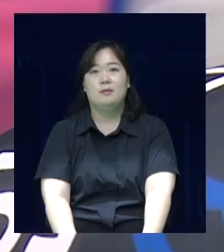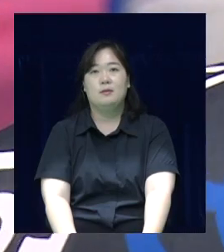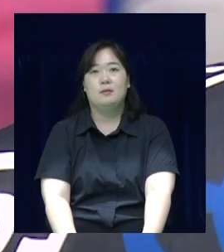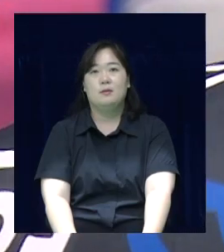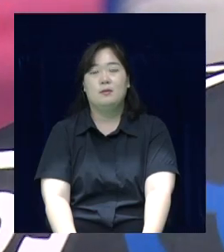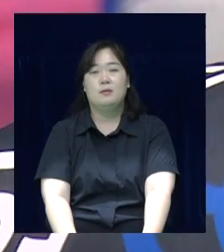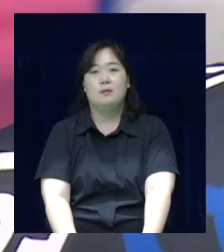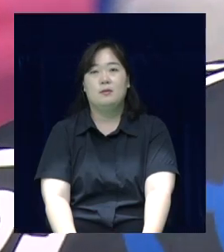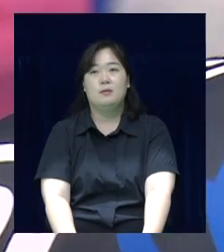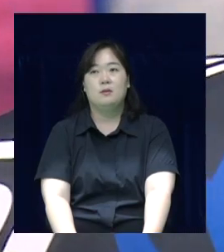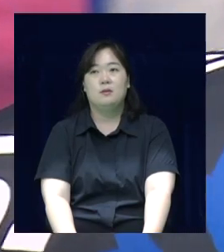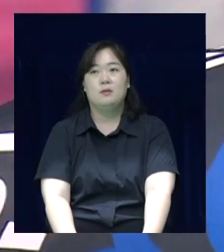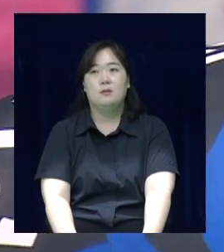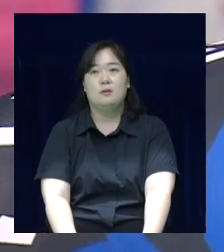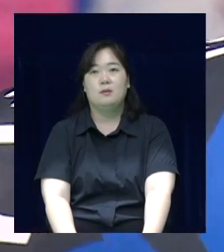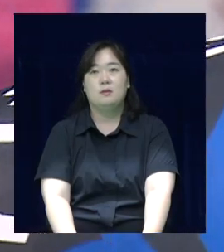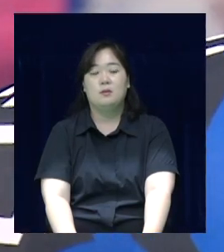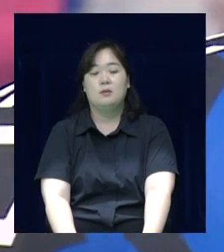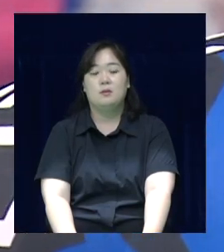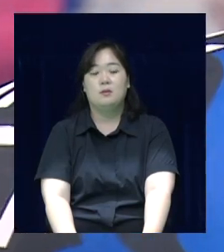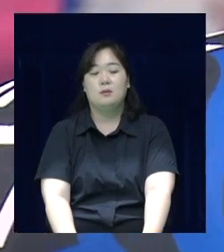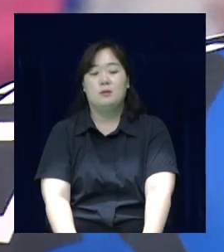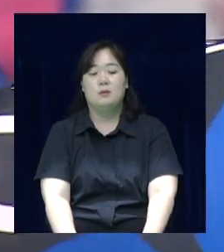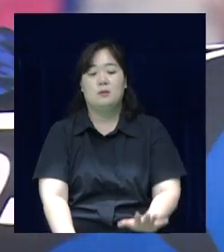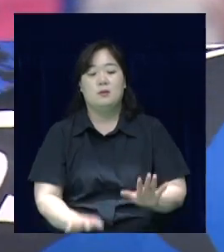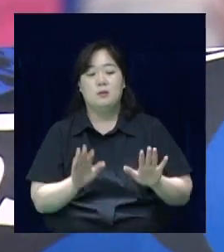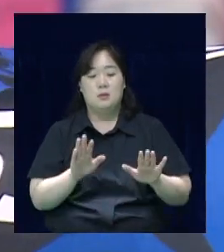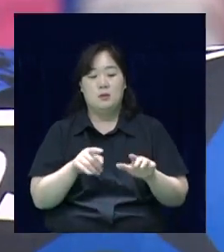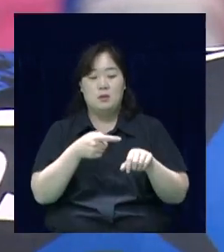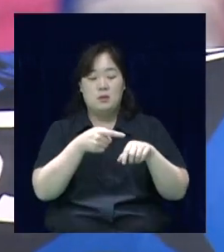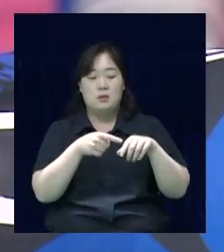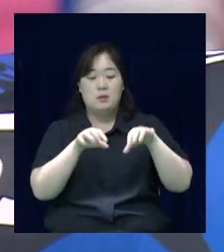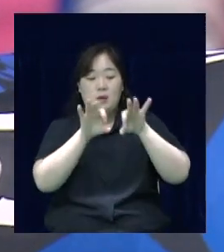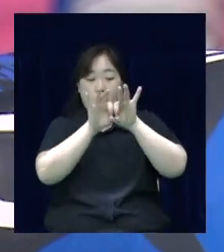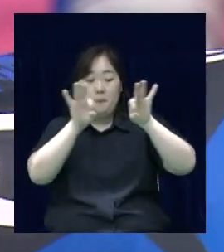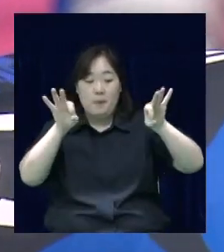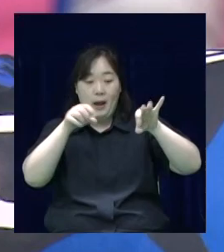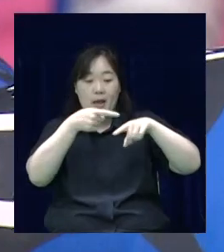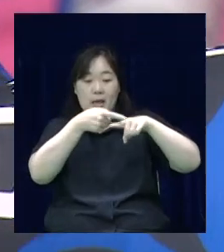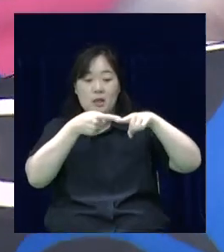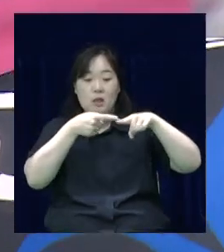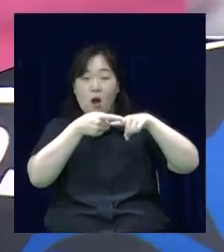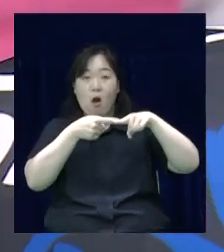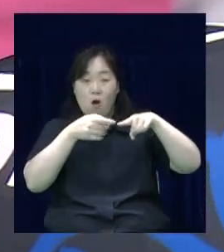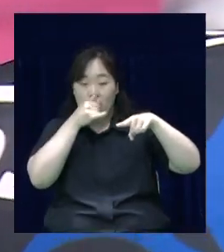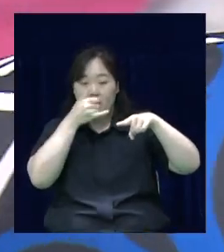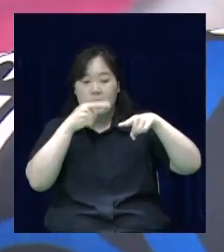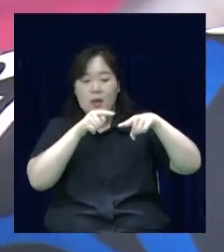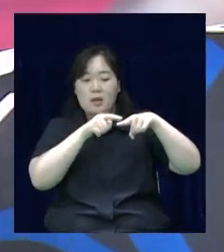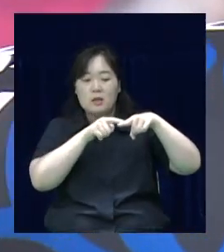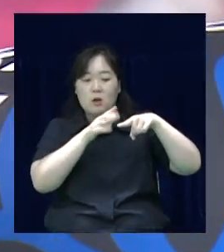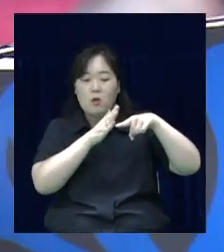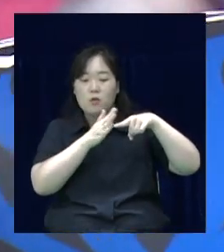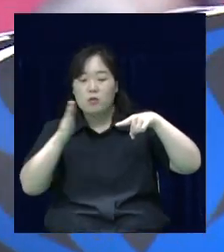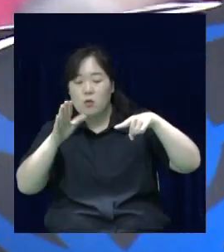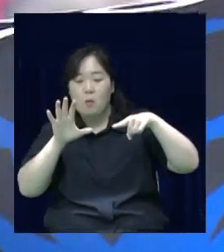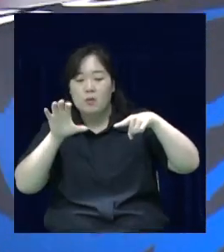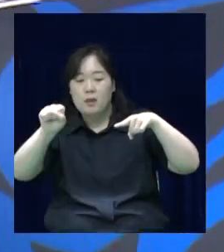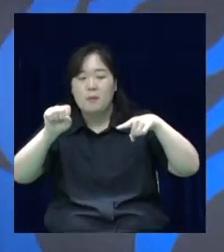네. 지금 바에 보면 이렇게 선이 하나 가 있죠. 네. 그 선을 넘어서 잡으면 그것도 파울이 됩니다. 아, 그렇군요.